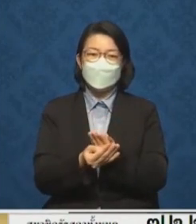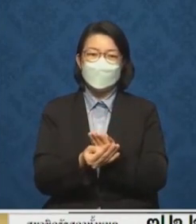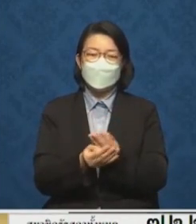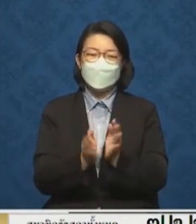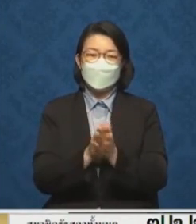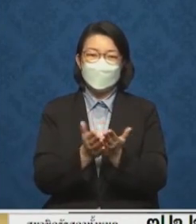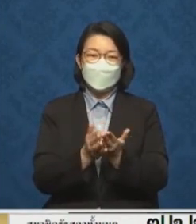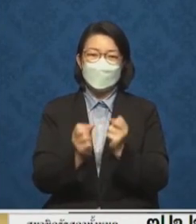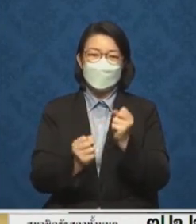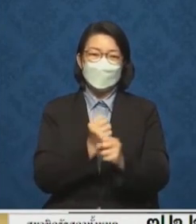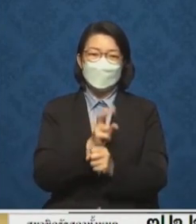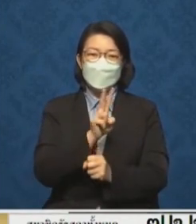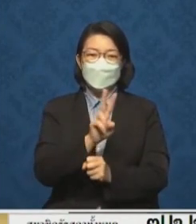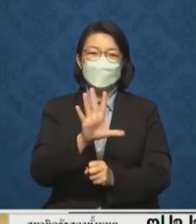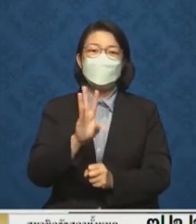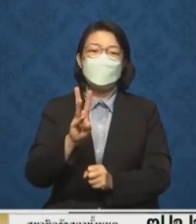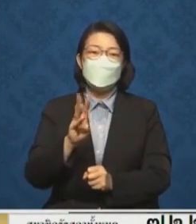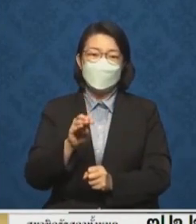บับปี